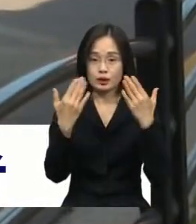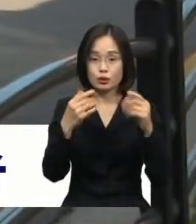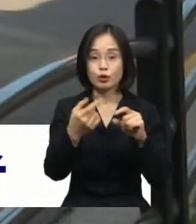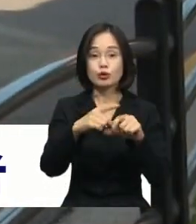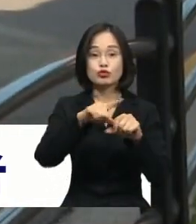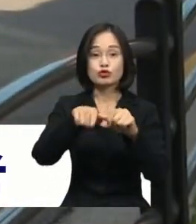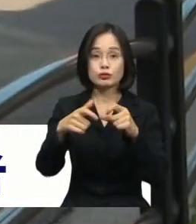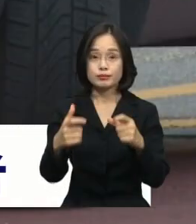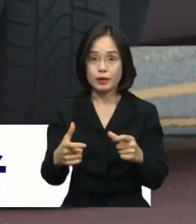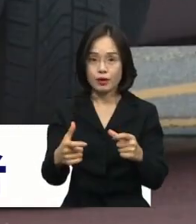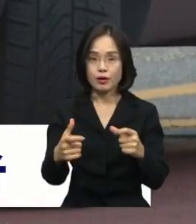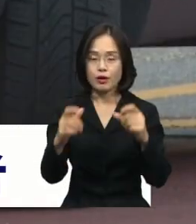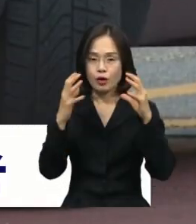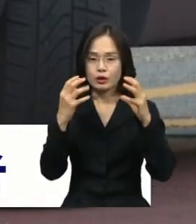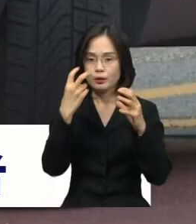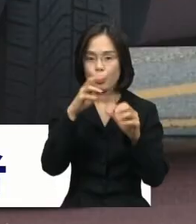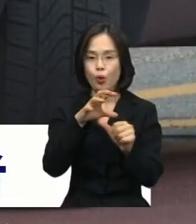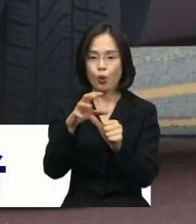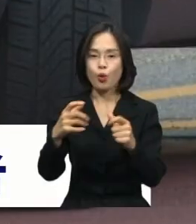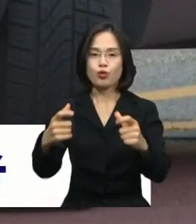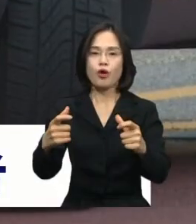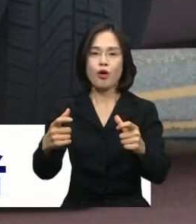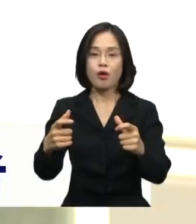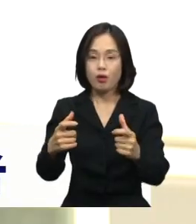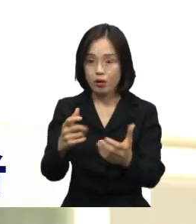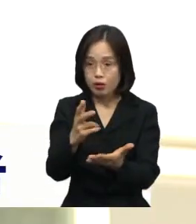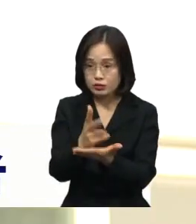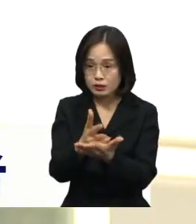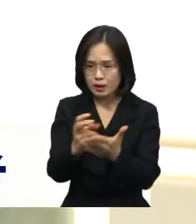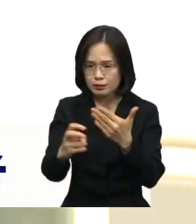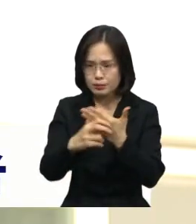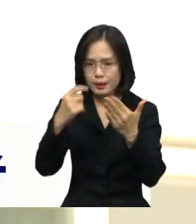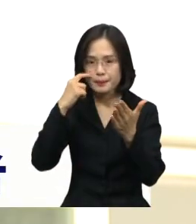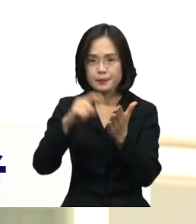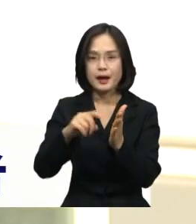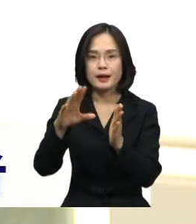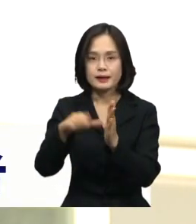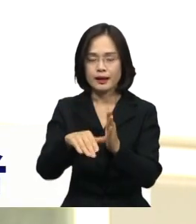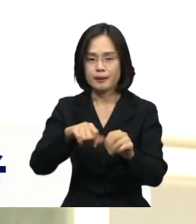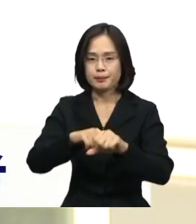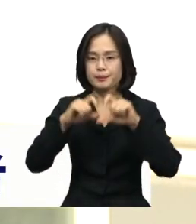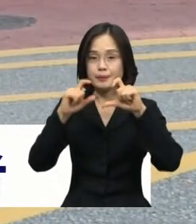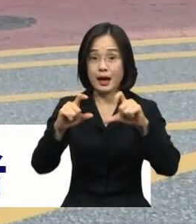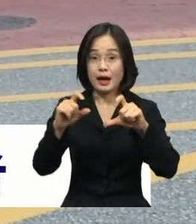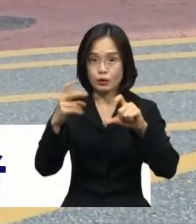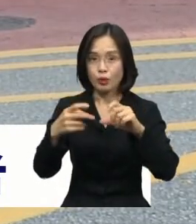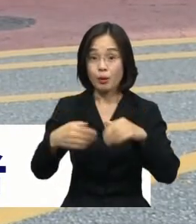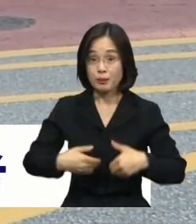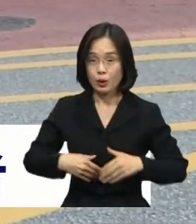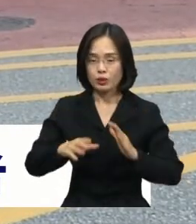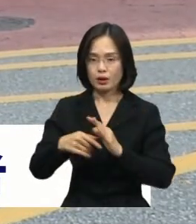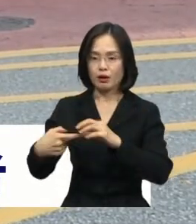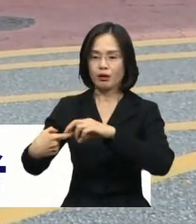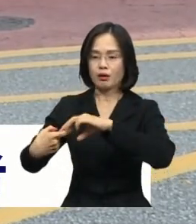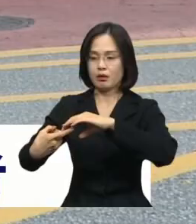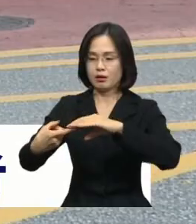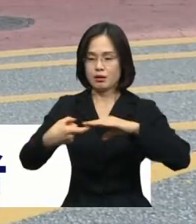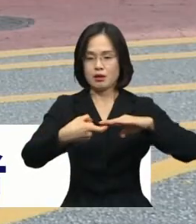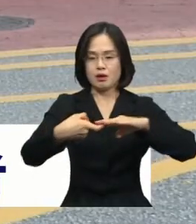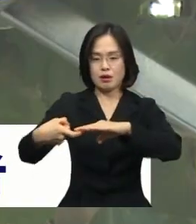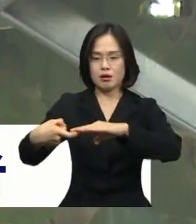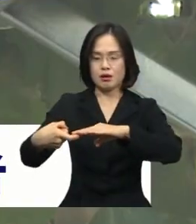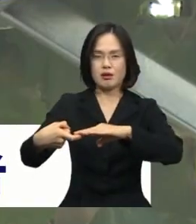10곳으로 단속에 적발된 차량은 과태료를 부과하고 필요시 견인 조치를 실시할 예정입니다. 어린이 보호구역